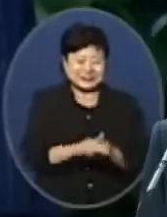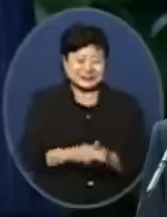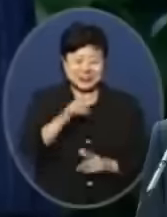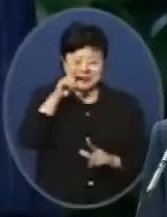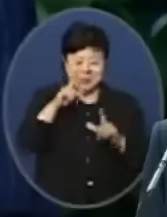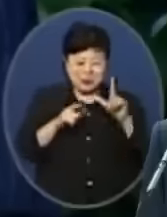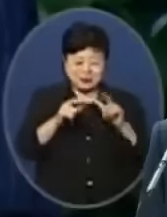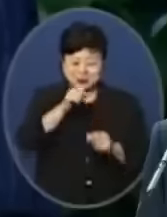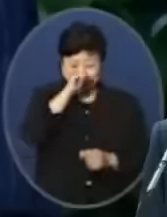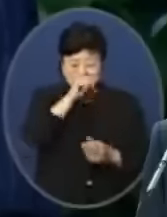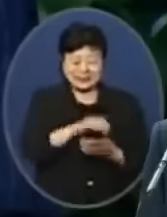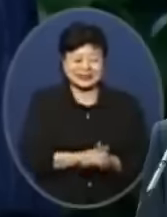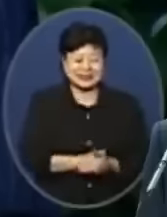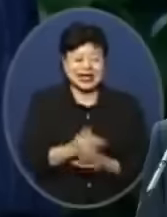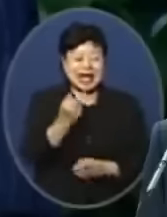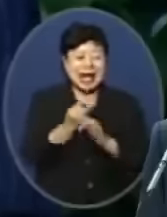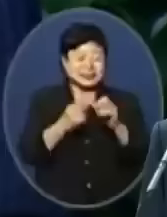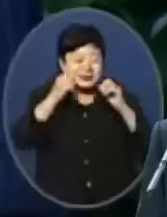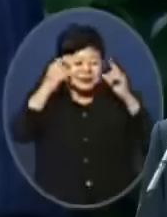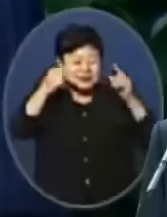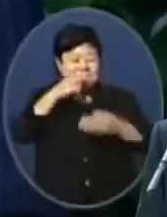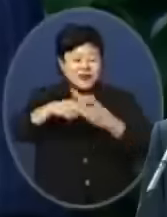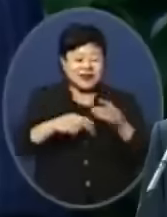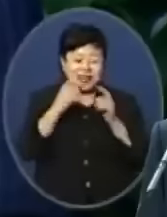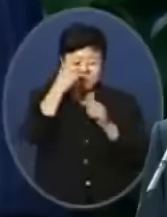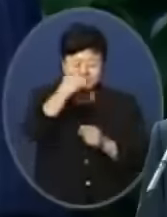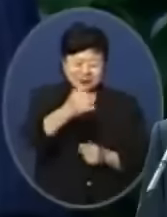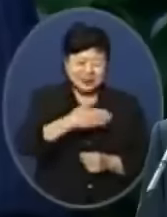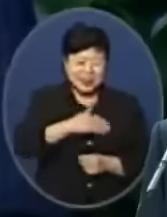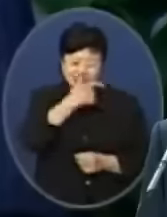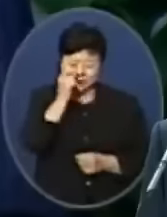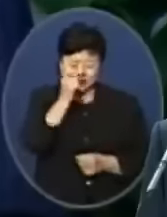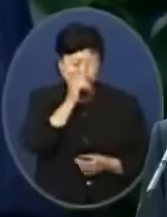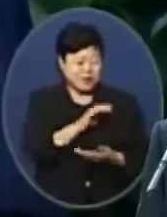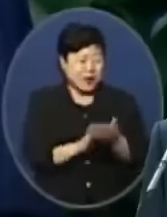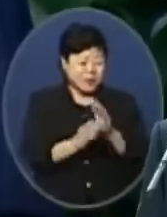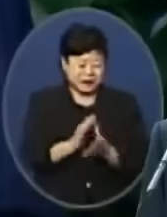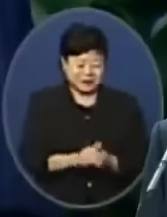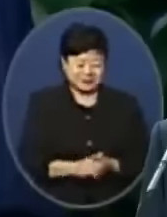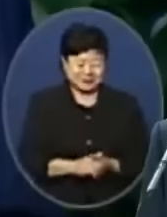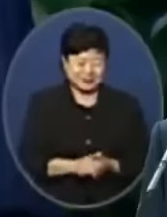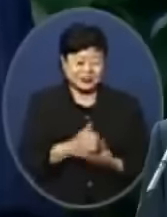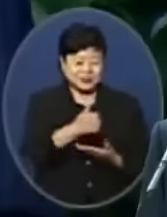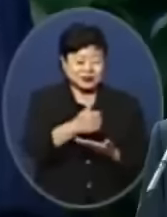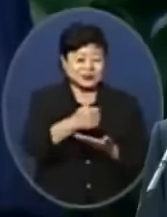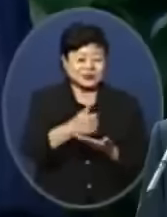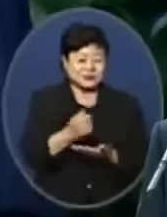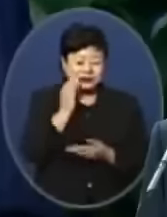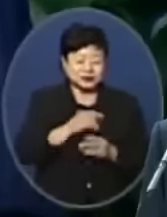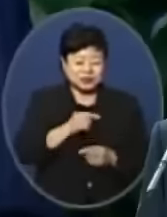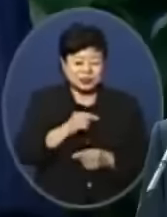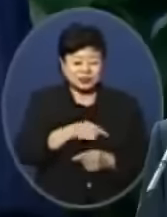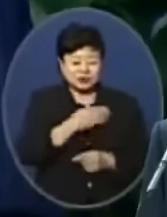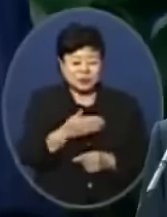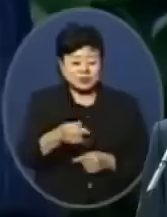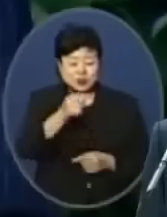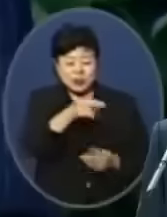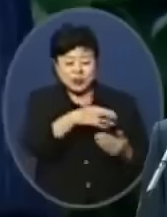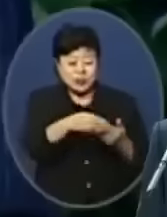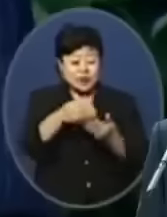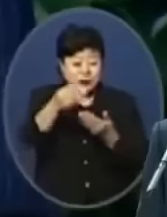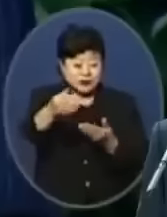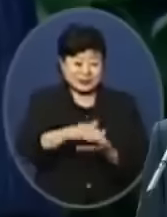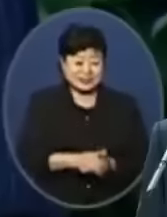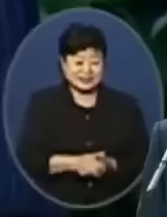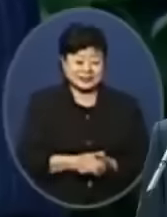좋습니다. 아침에 일어나서 야훼는 나의 목자시니 내게 부족함이 없으리로다. 제가 나를 푸른 초장에 누이시며 쉴만한